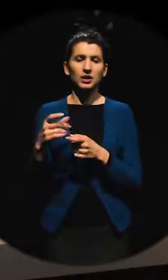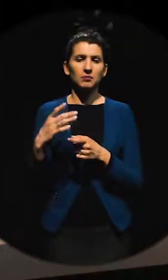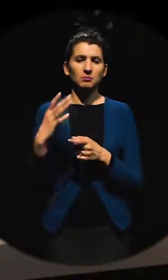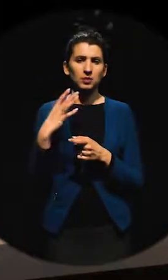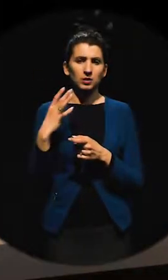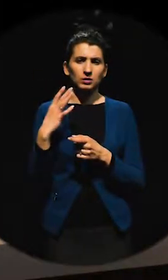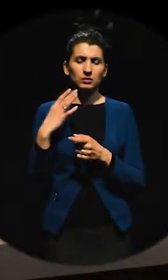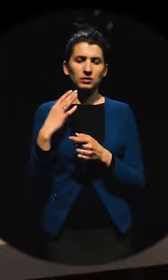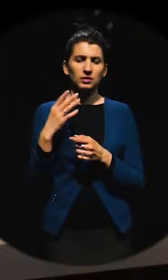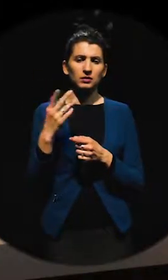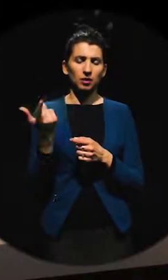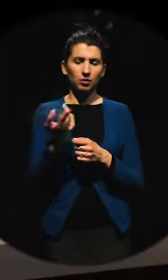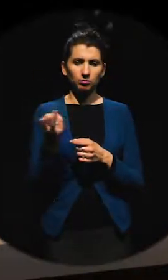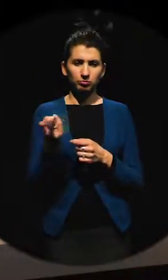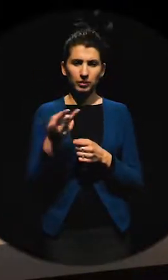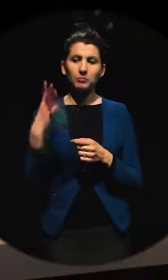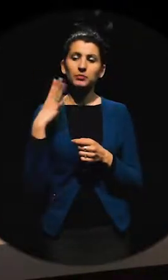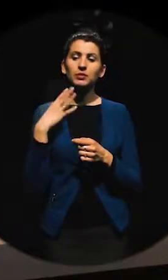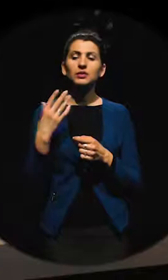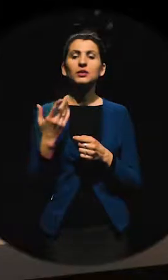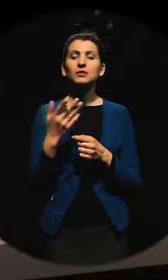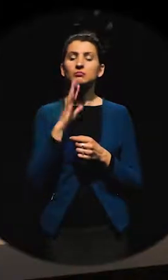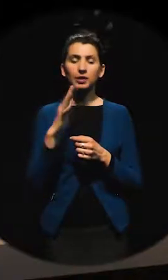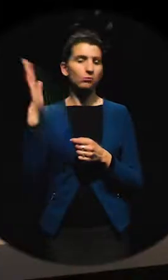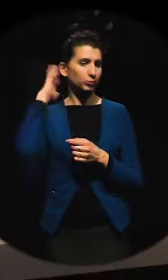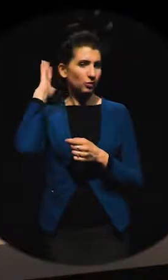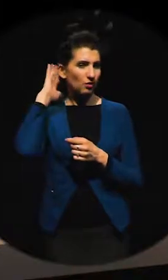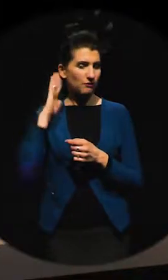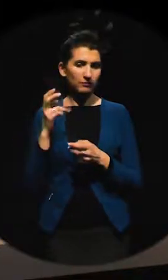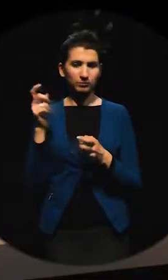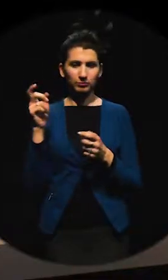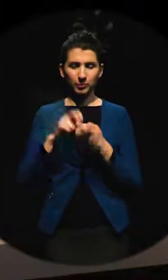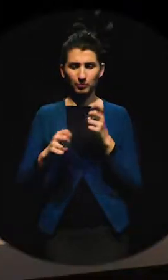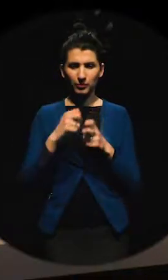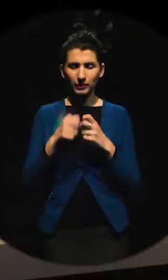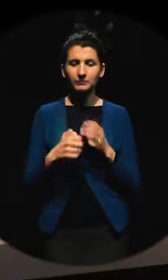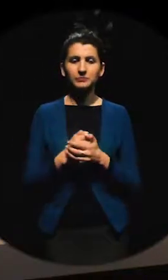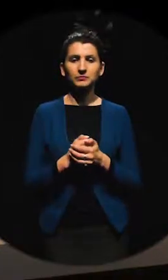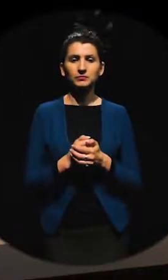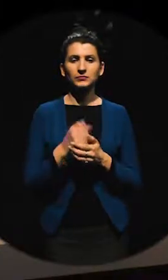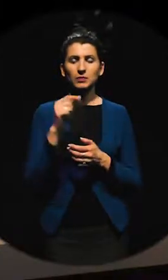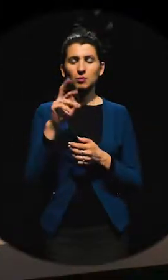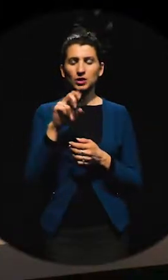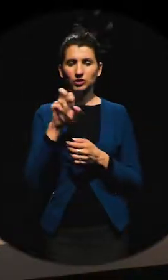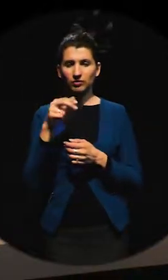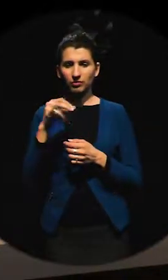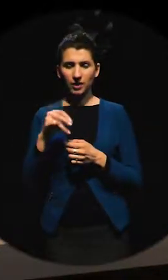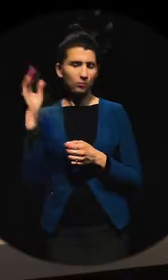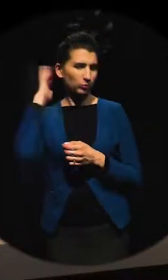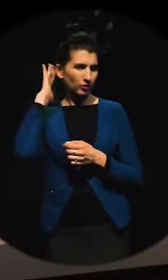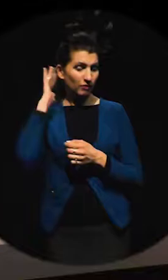Steven i Maggie Davis, którzy mieli porażenie i poruszali się na wózkach. I